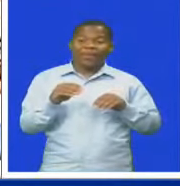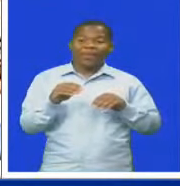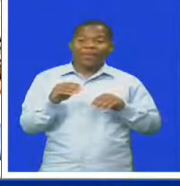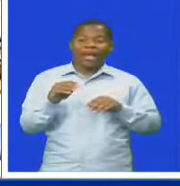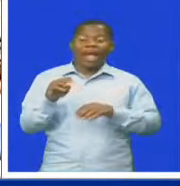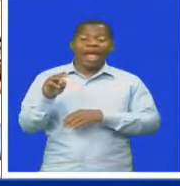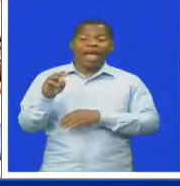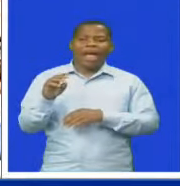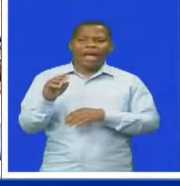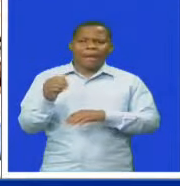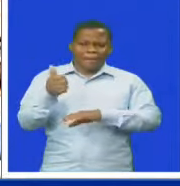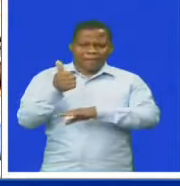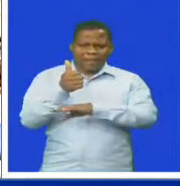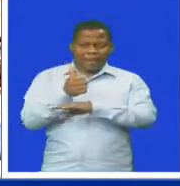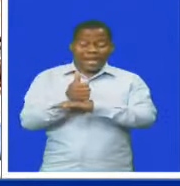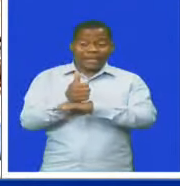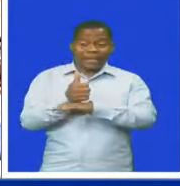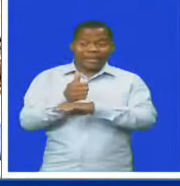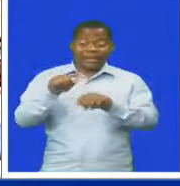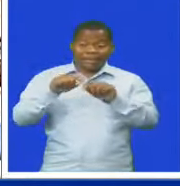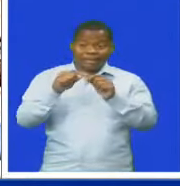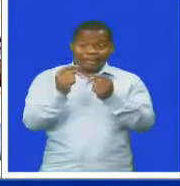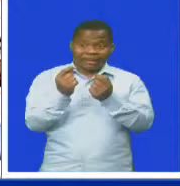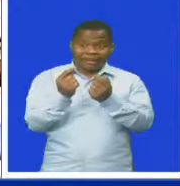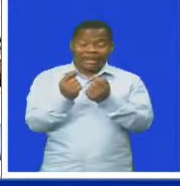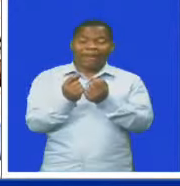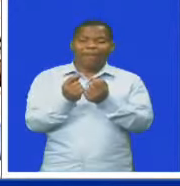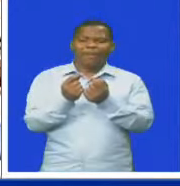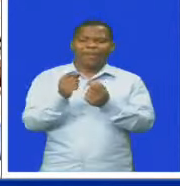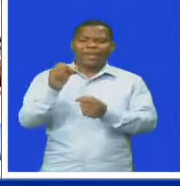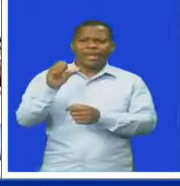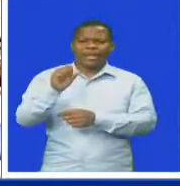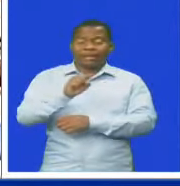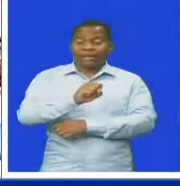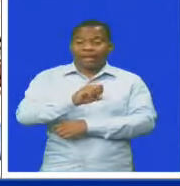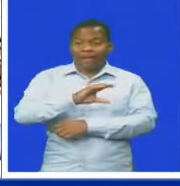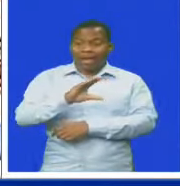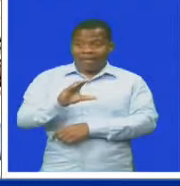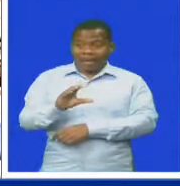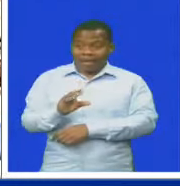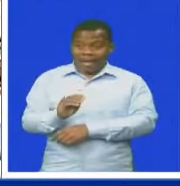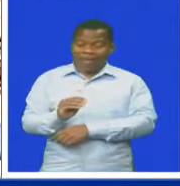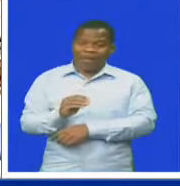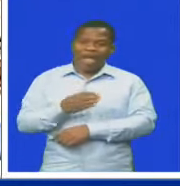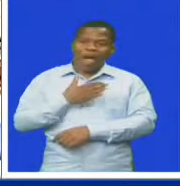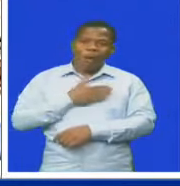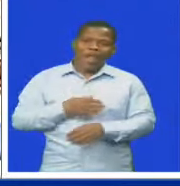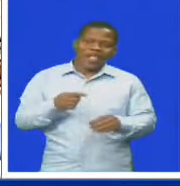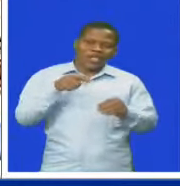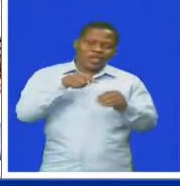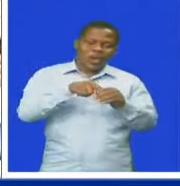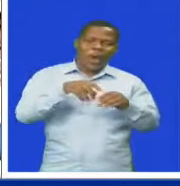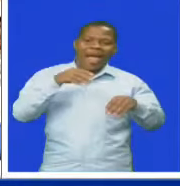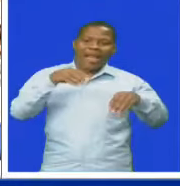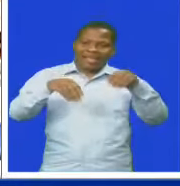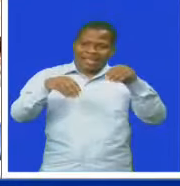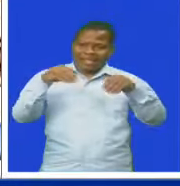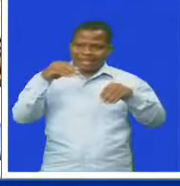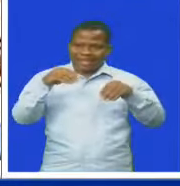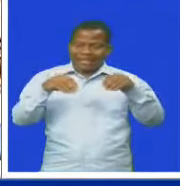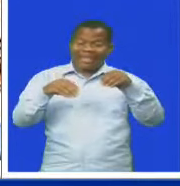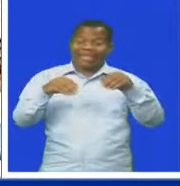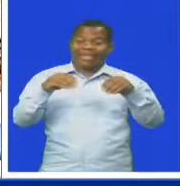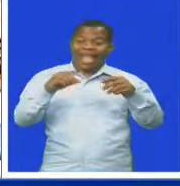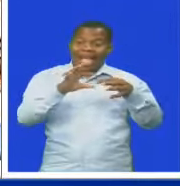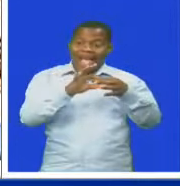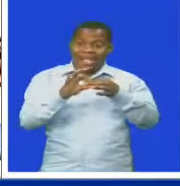baphathi bemacembu aseningizimu Afrika kungathi ufuna kungenela lukhetho lamengameli wenhlangano lengameli